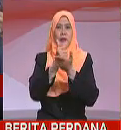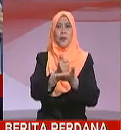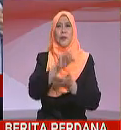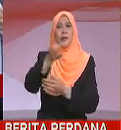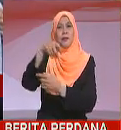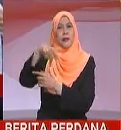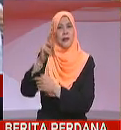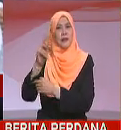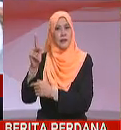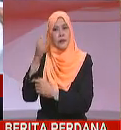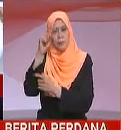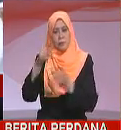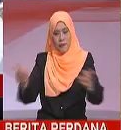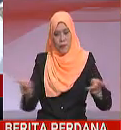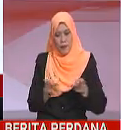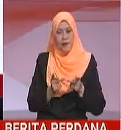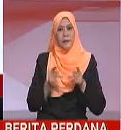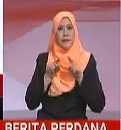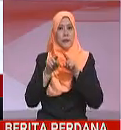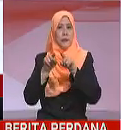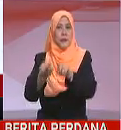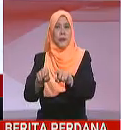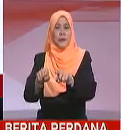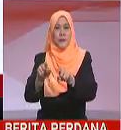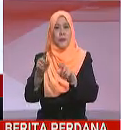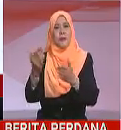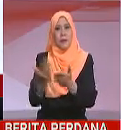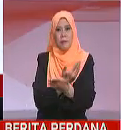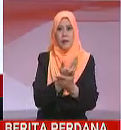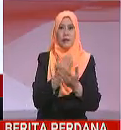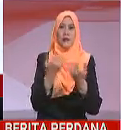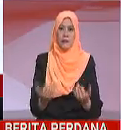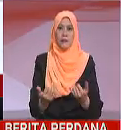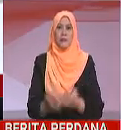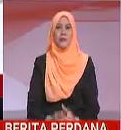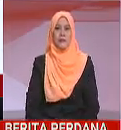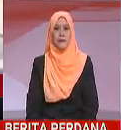di setiap kawasan tidak ketinggalan seiring dengan perkembangan semasa